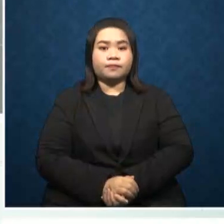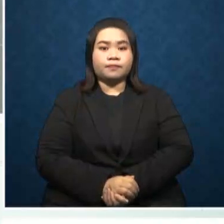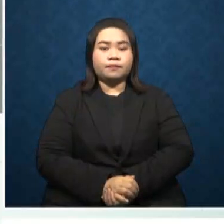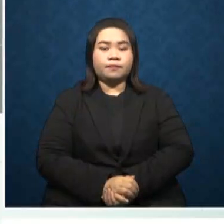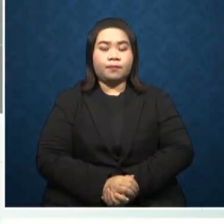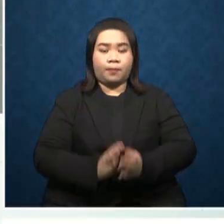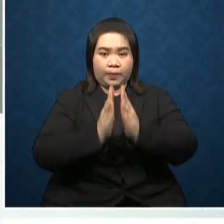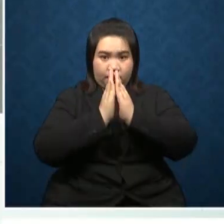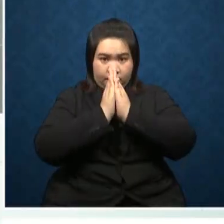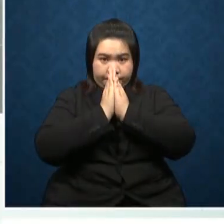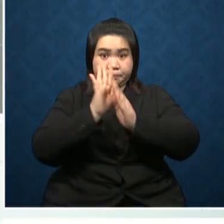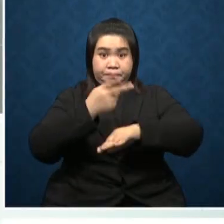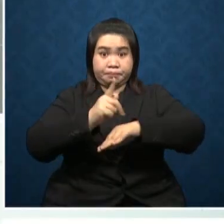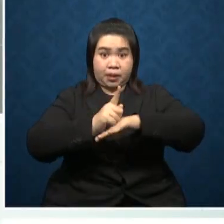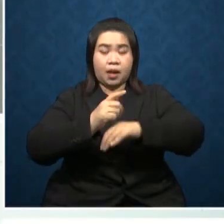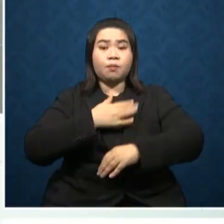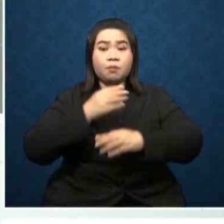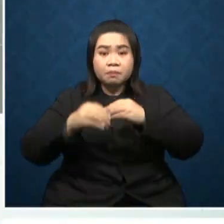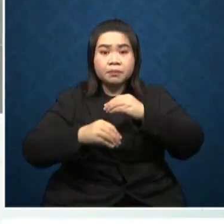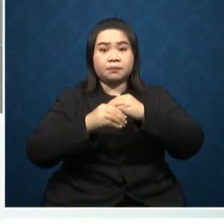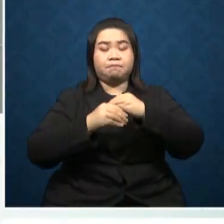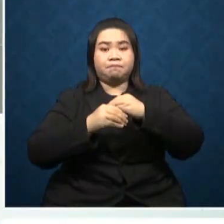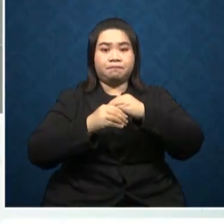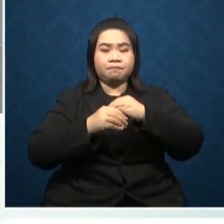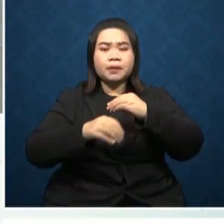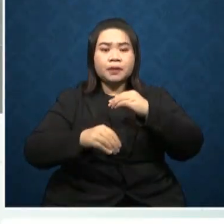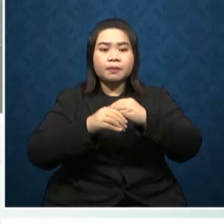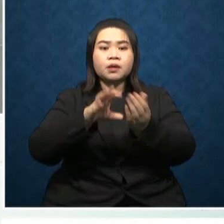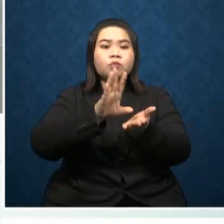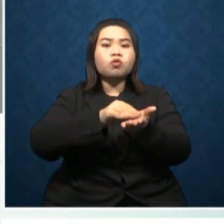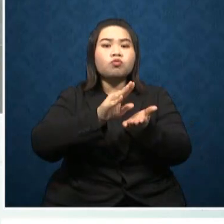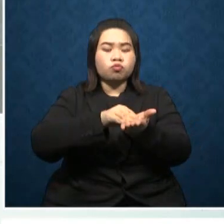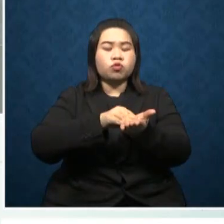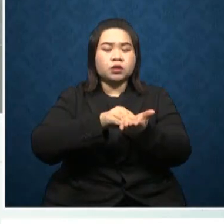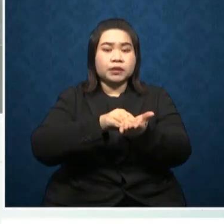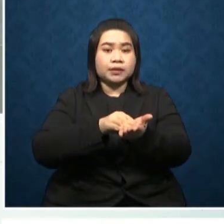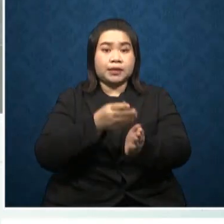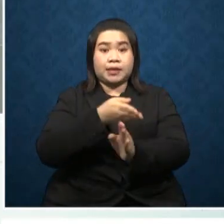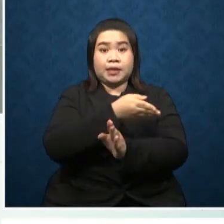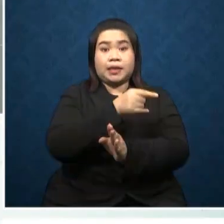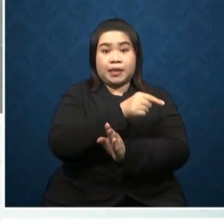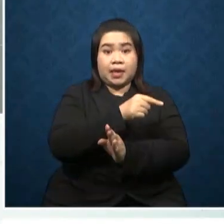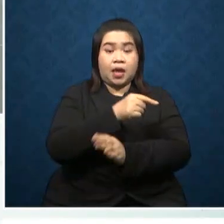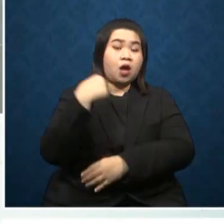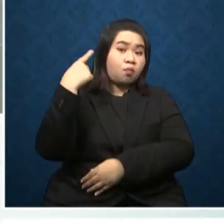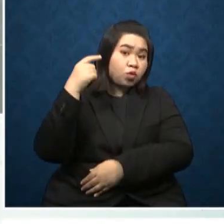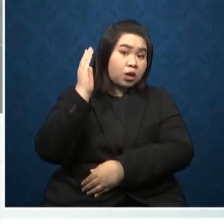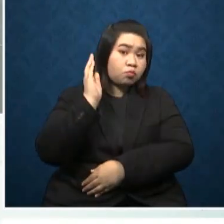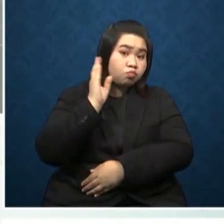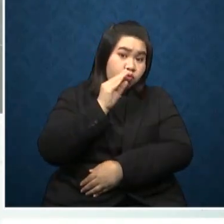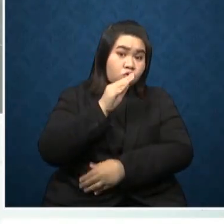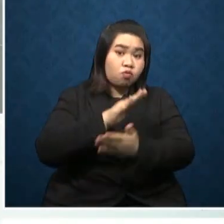ที่เคารพครับผมขอเพิ่มเติมรายละเอียดจากที่ท่านทั้ง 2ท่านได้